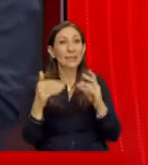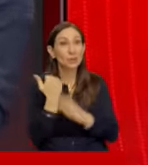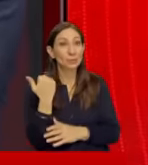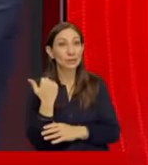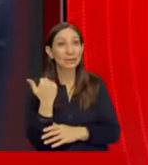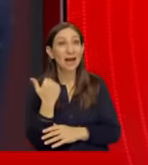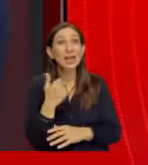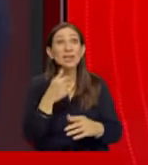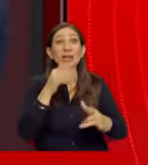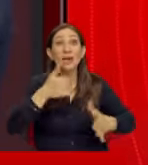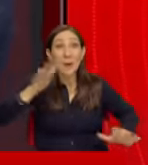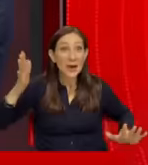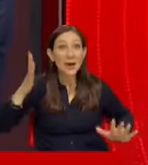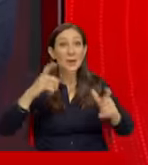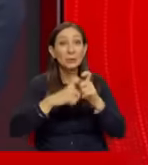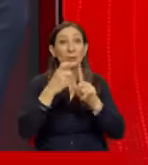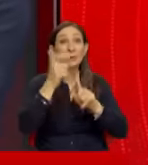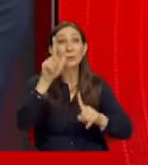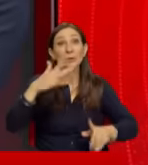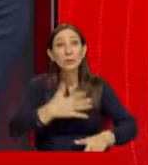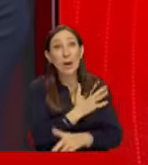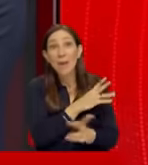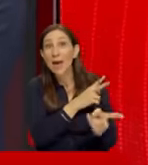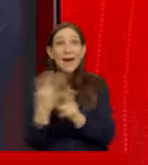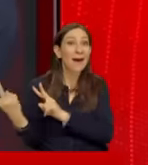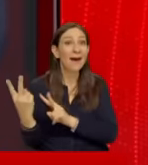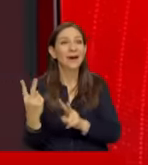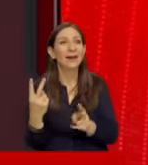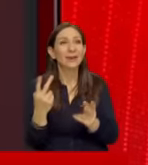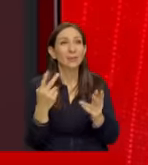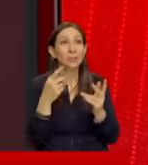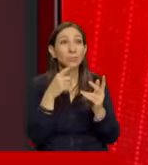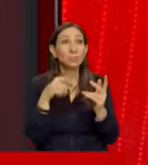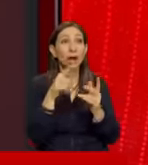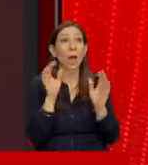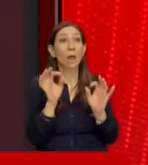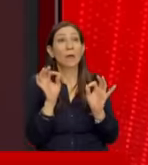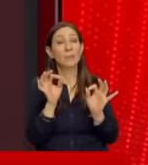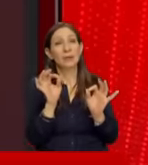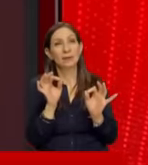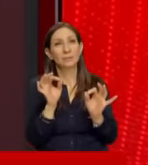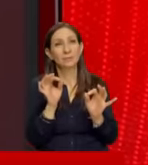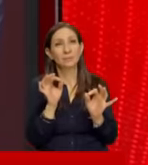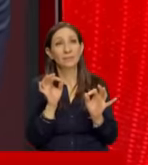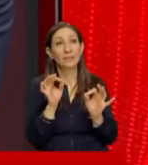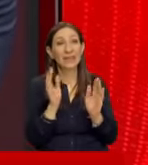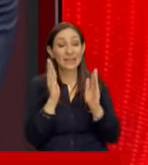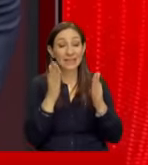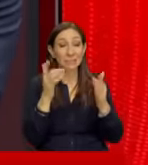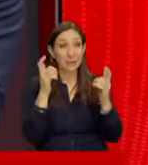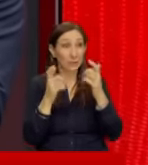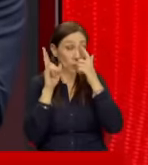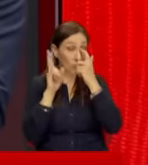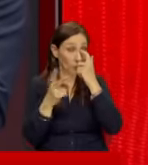bana. Deniz abi Güdül bile CHP'ye geçti diye. Ya bunlar önemli şeyler. Gittiğimiz